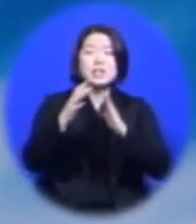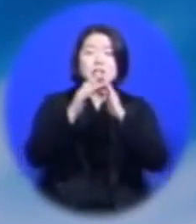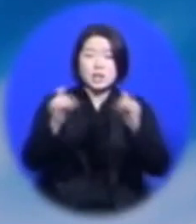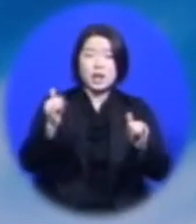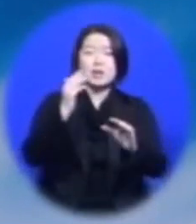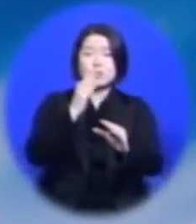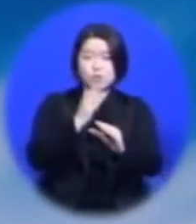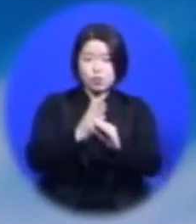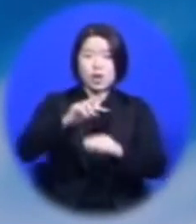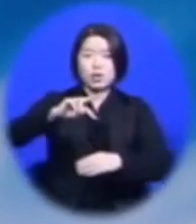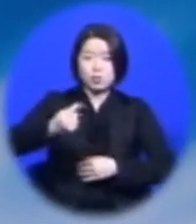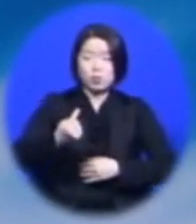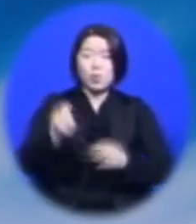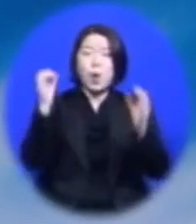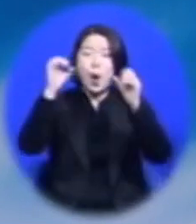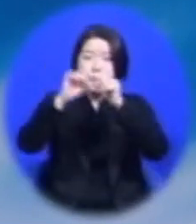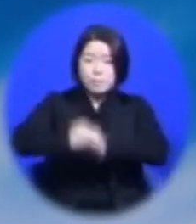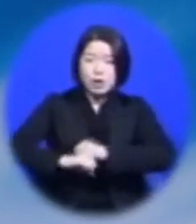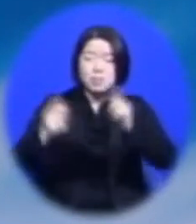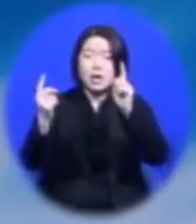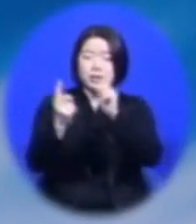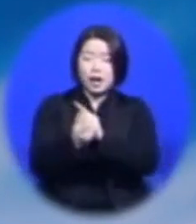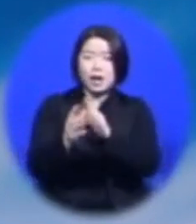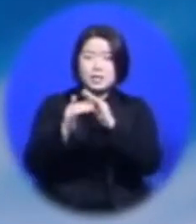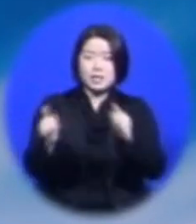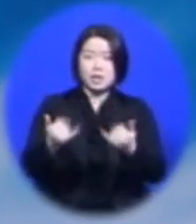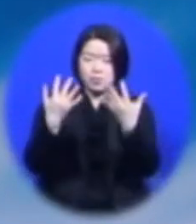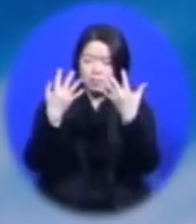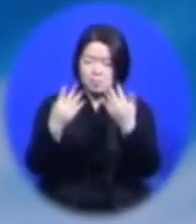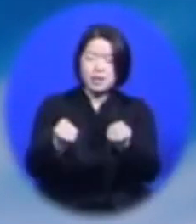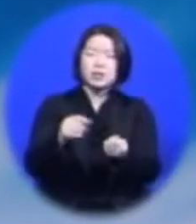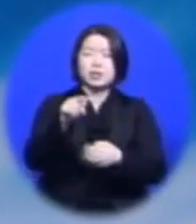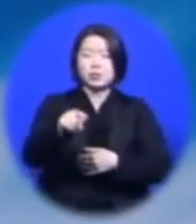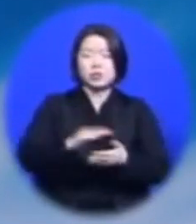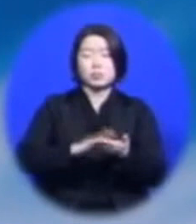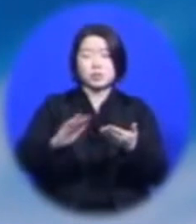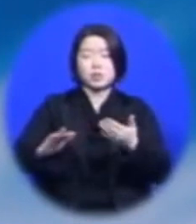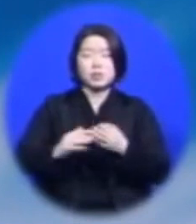사람들 중에도 멸망당할 사람이 많다는 것입니다.